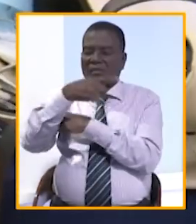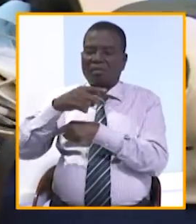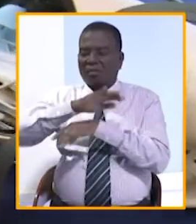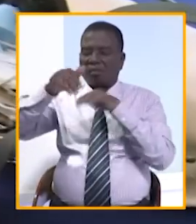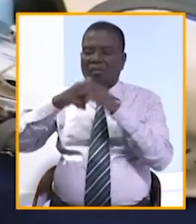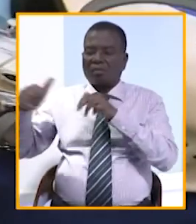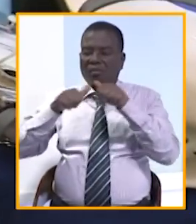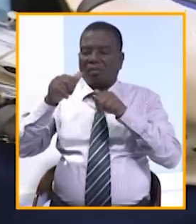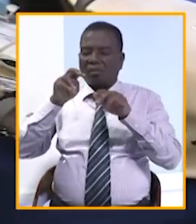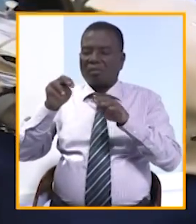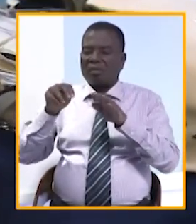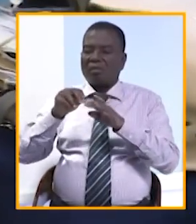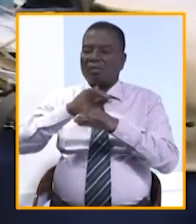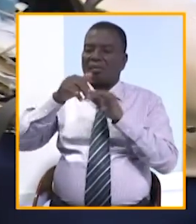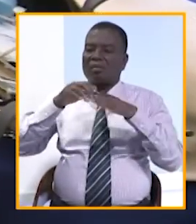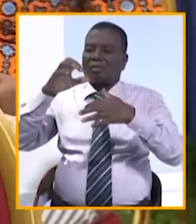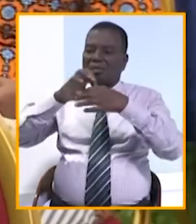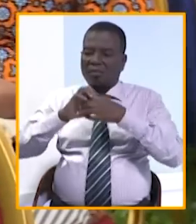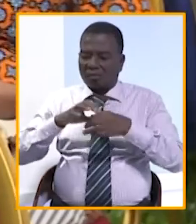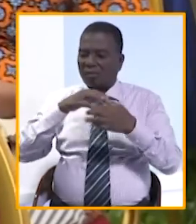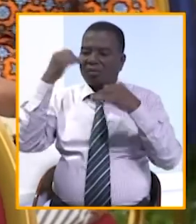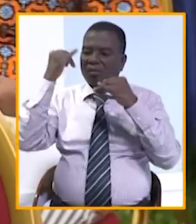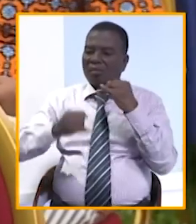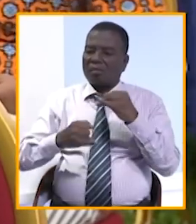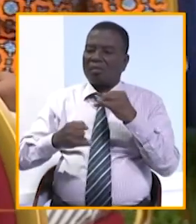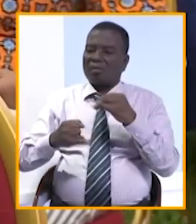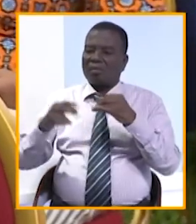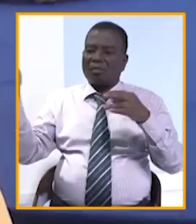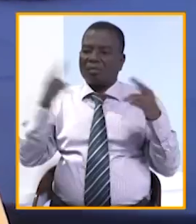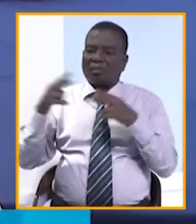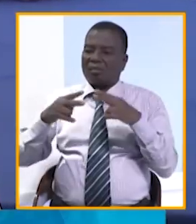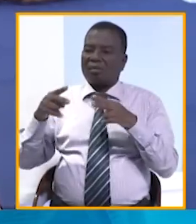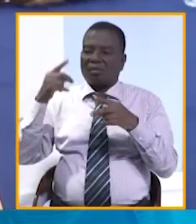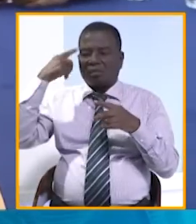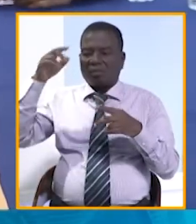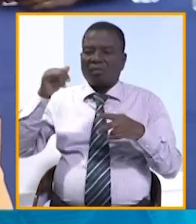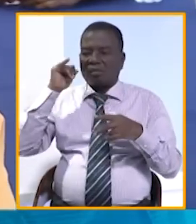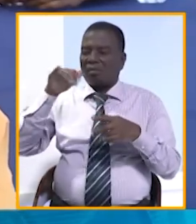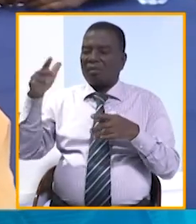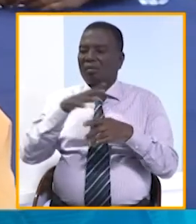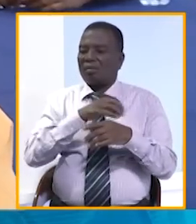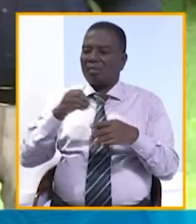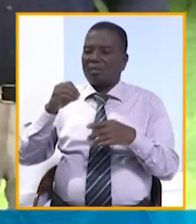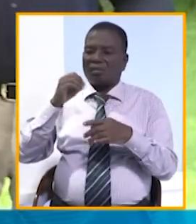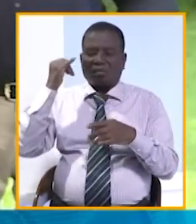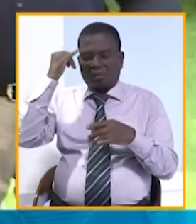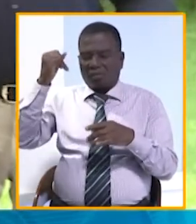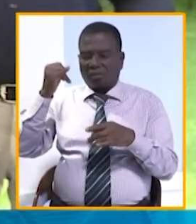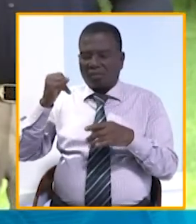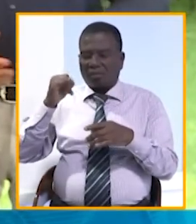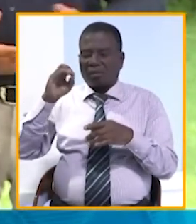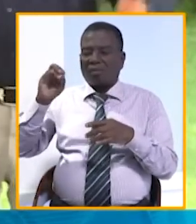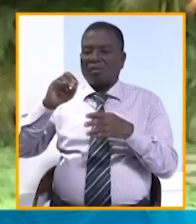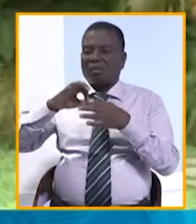tous activistes, tous solidaires, pour mettre fin aux violences à l'égard des femmes et des filles. Cette initiative